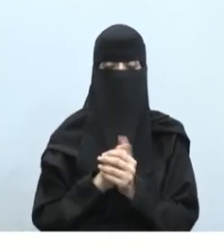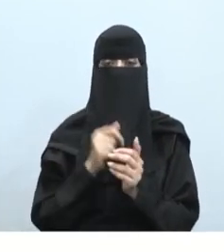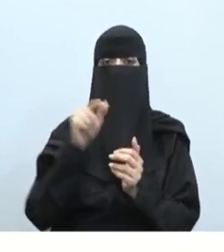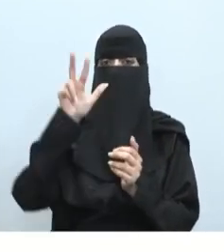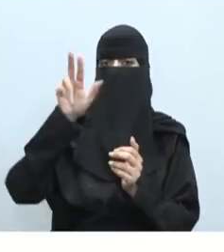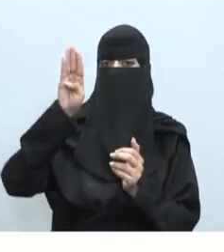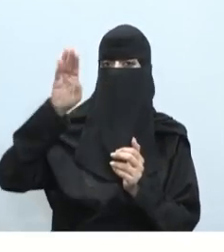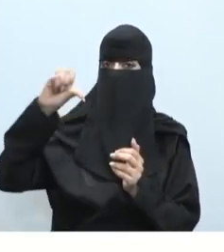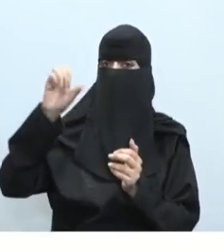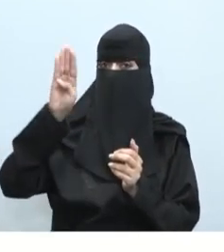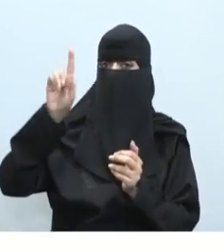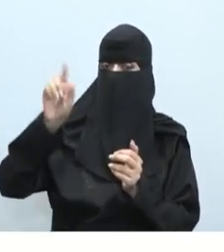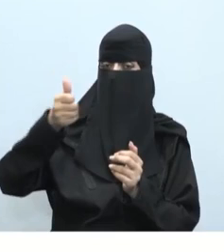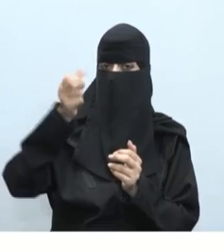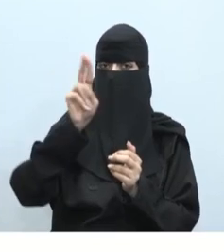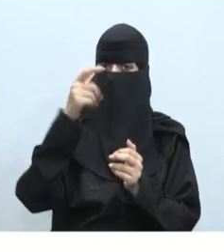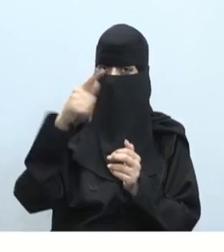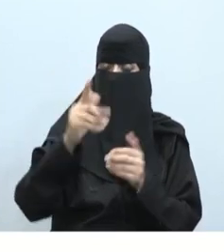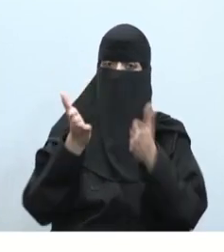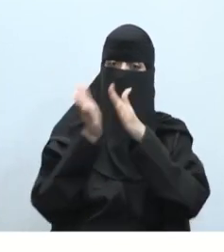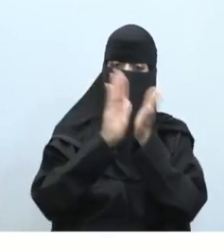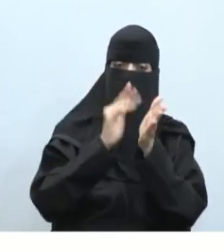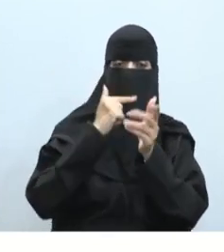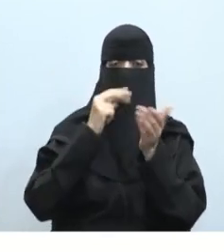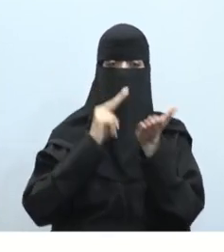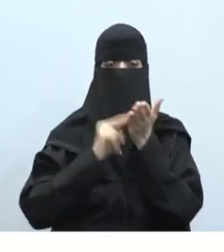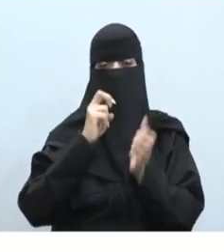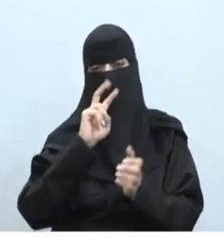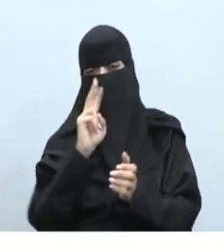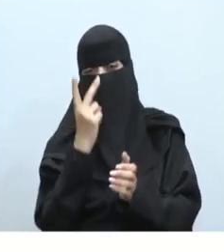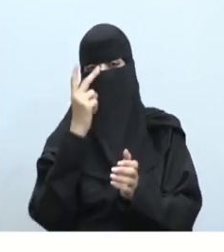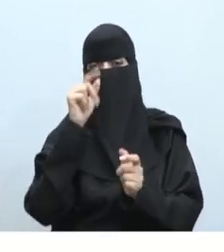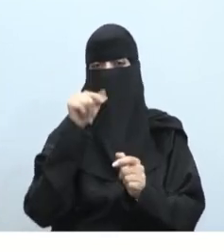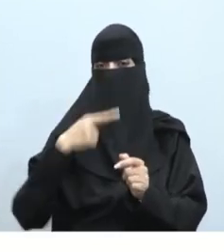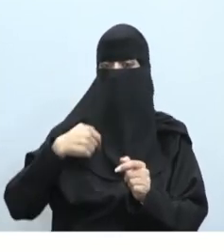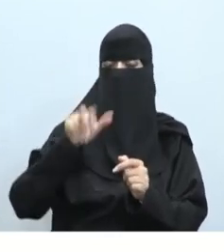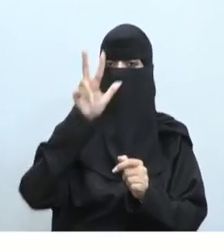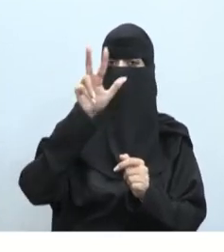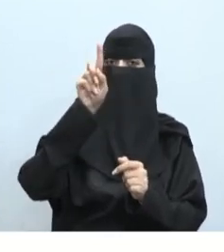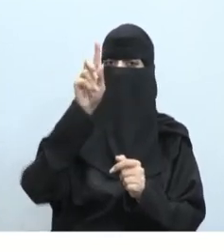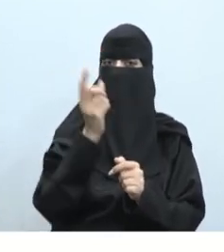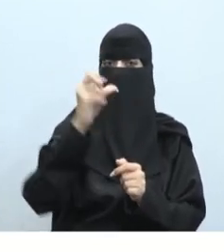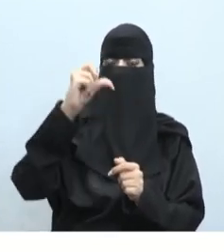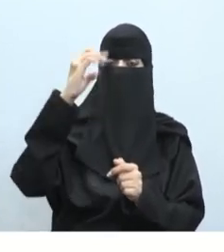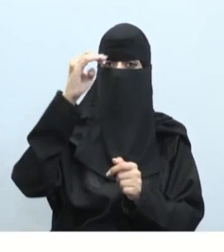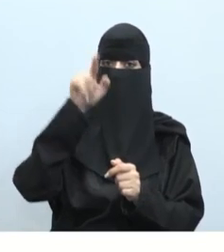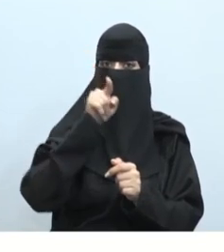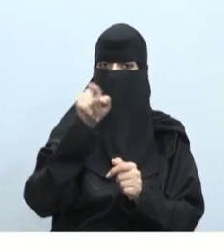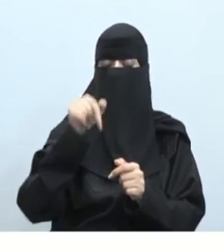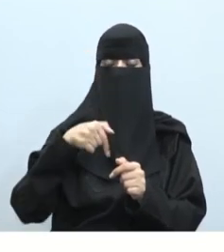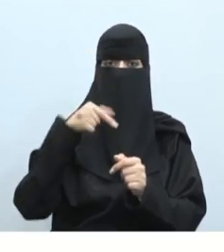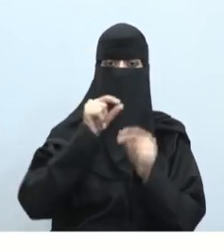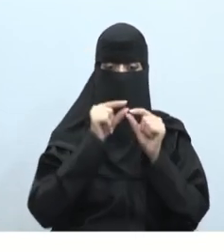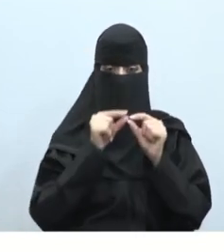الكوكبات ولها اطلاق اخر او تعبير اخر يطلق عليه البروج هذه